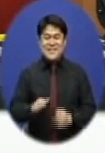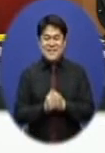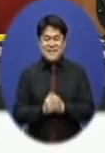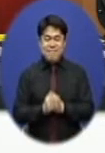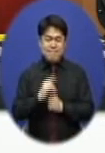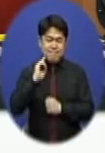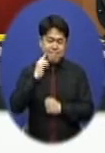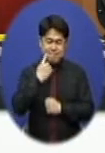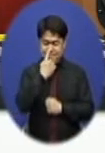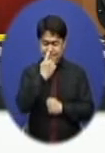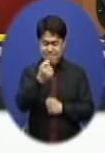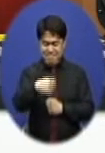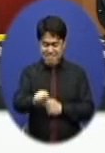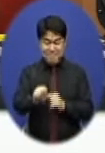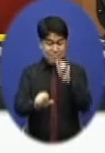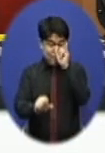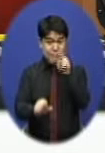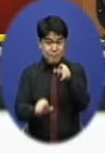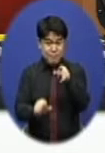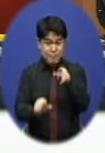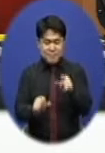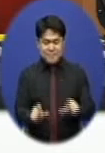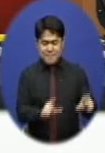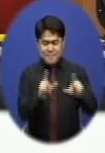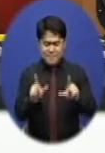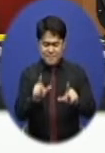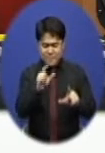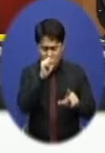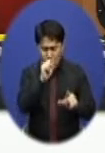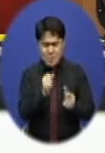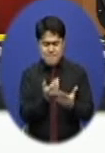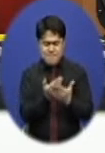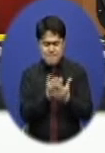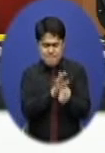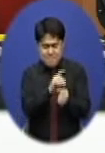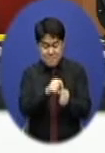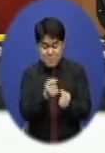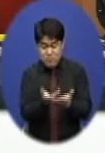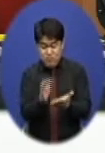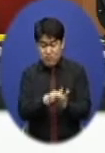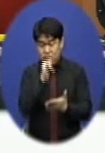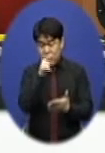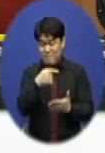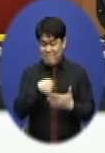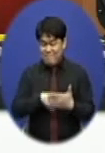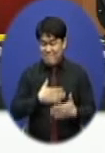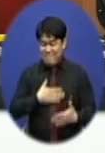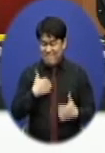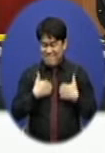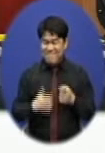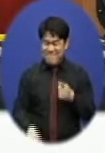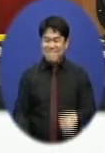예쁜 멋진 자식이 네. 아버님 살기에 좀 더 활기차라고 깔끔하게 리모델링도 하시고 얼마나 네.